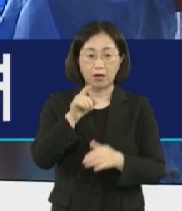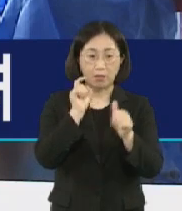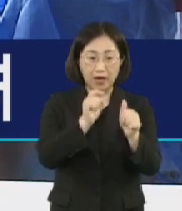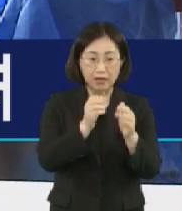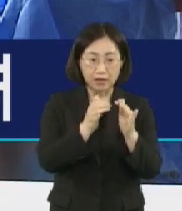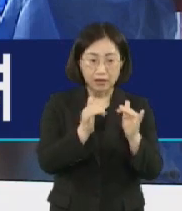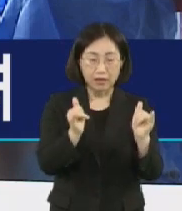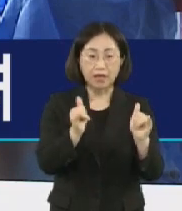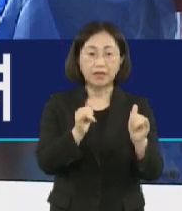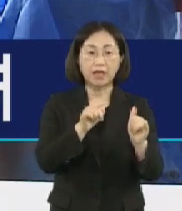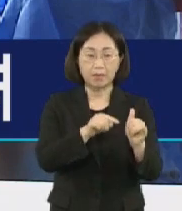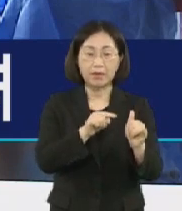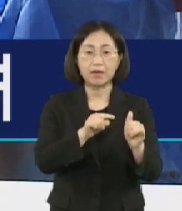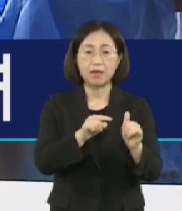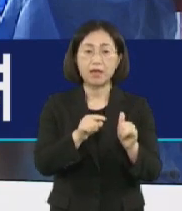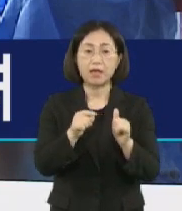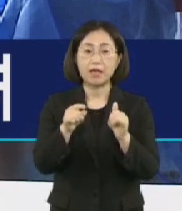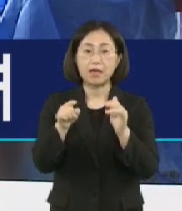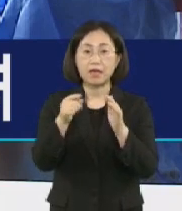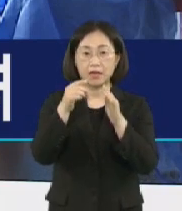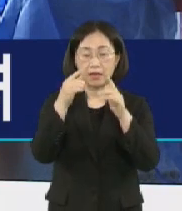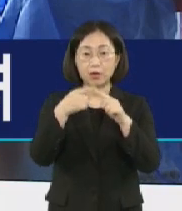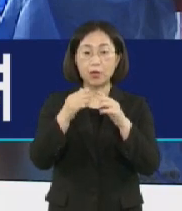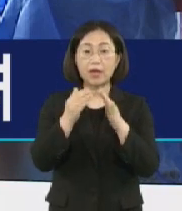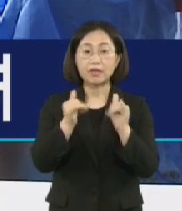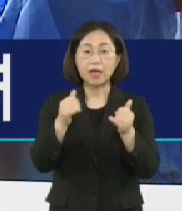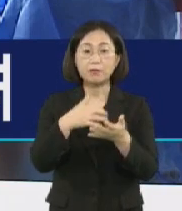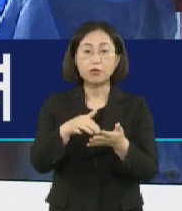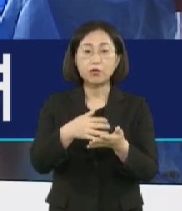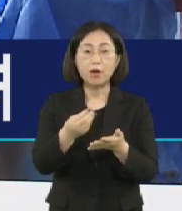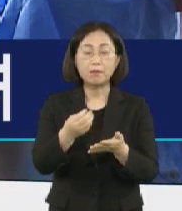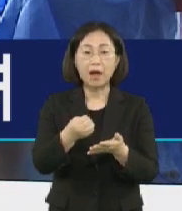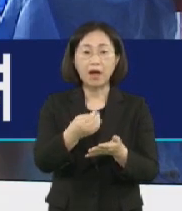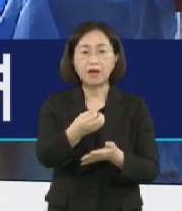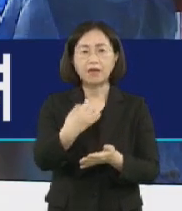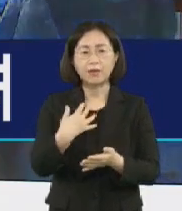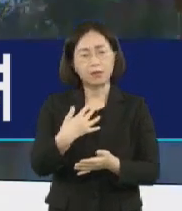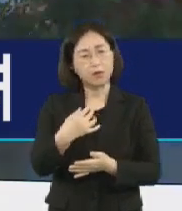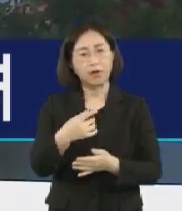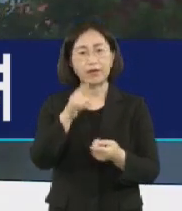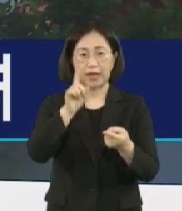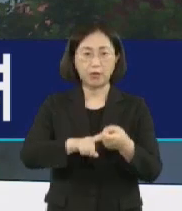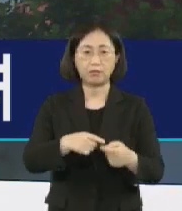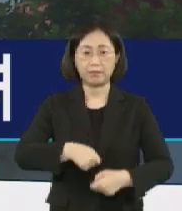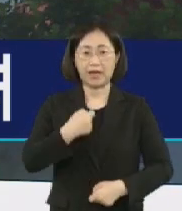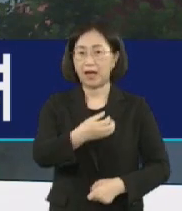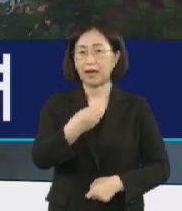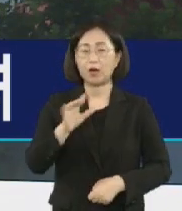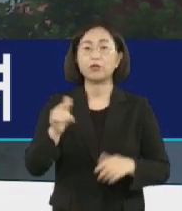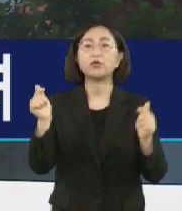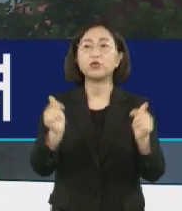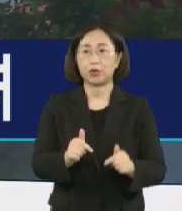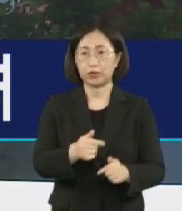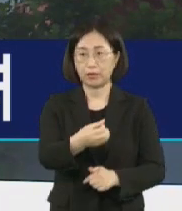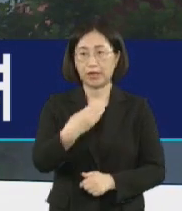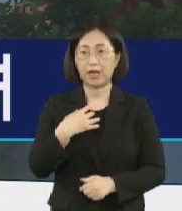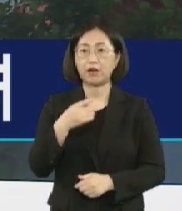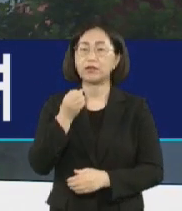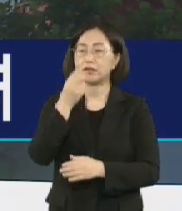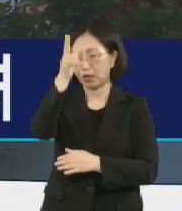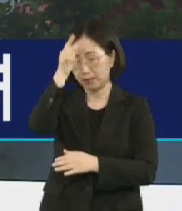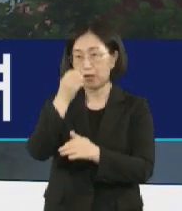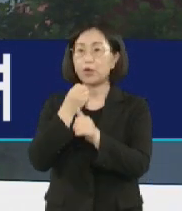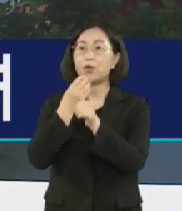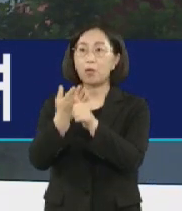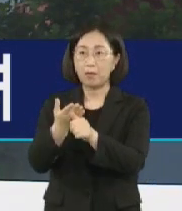당시 신도수를 줄여 말한 교회에 대해서 고발 조치를 검토하고 있습니다. 한편 초유의 폐쇄 사태를 맞았던 천안시청은